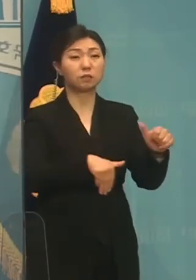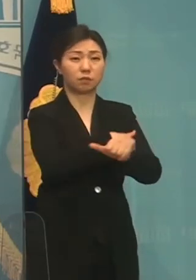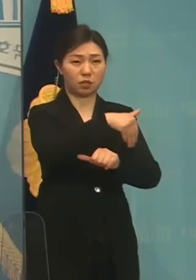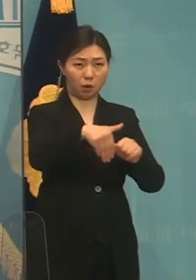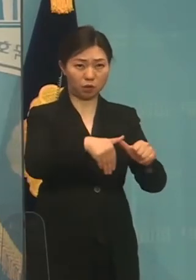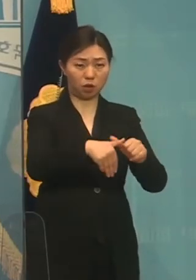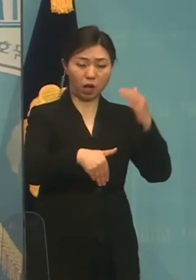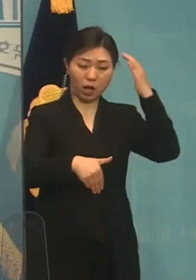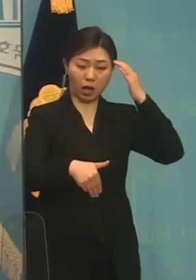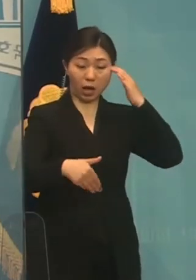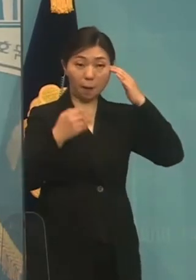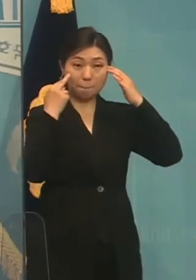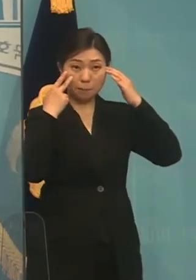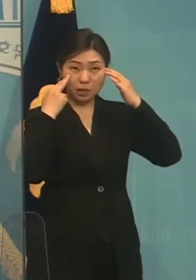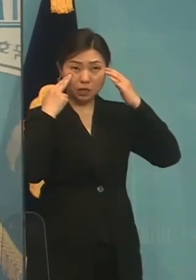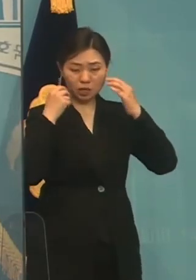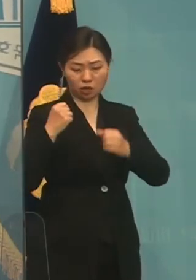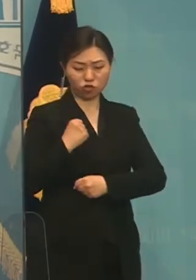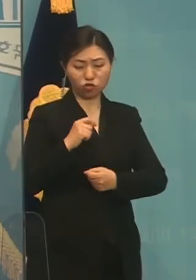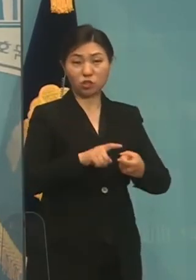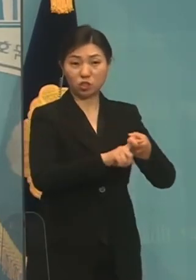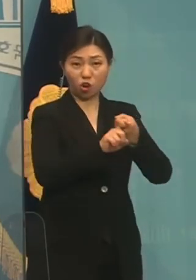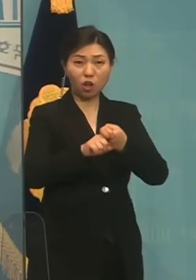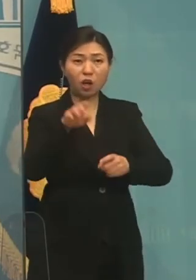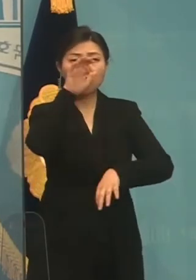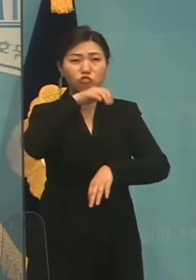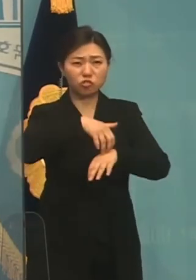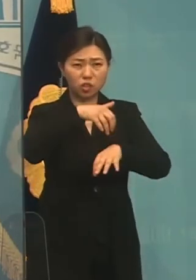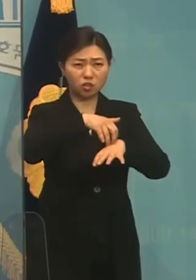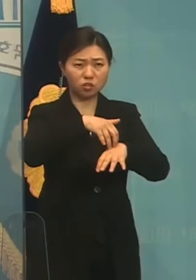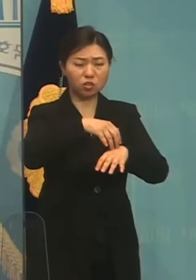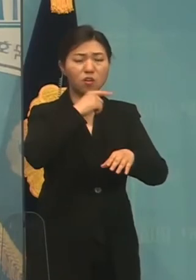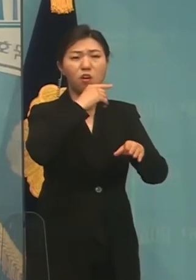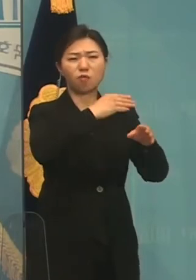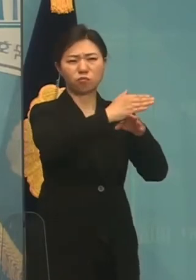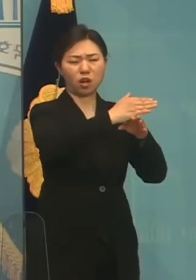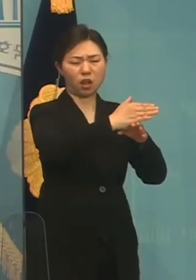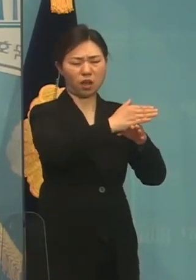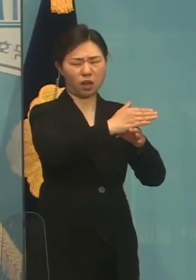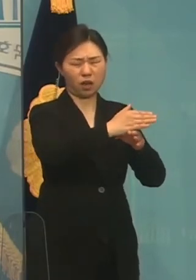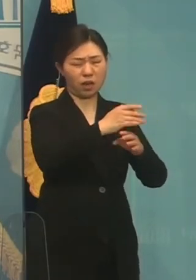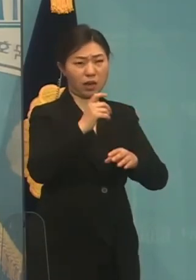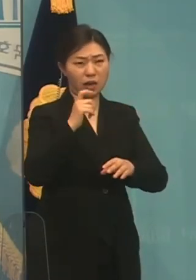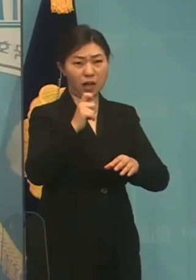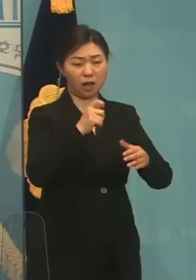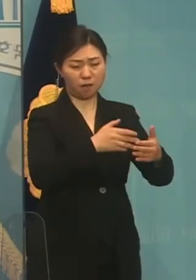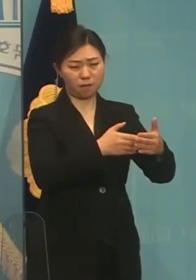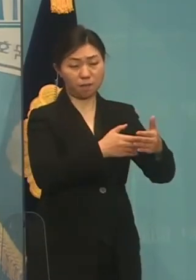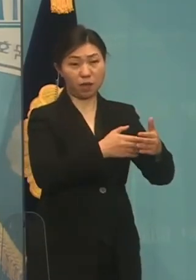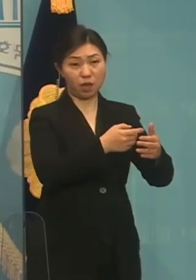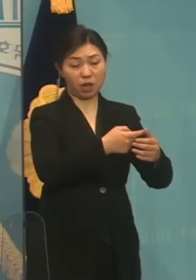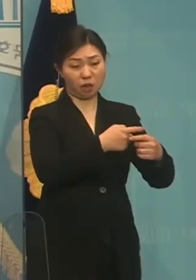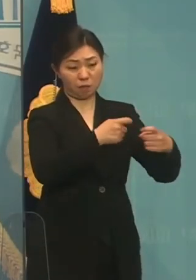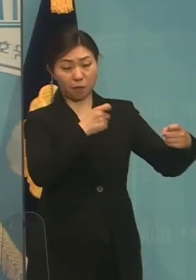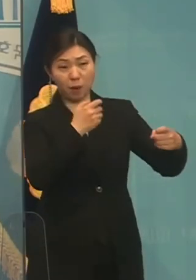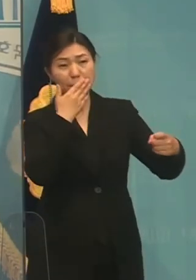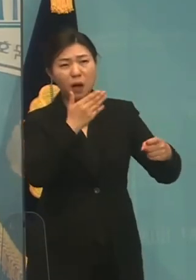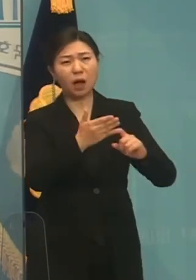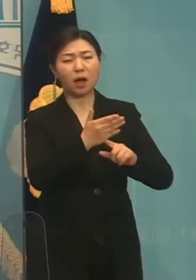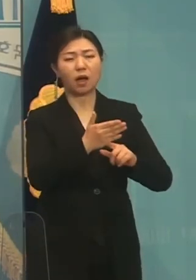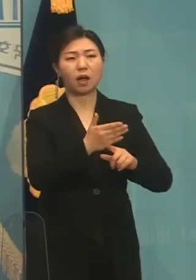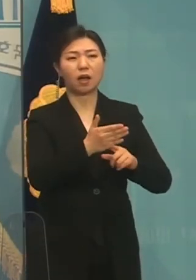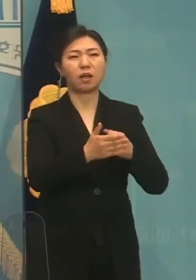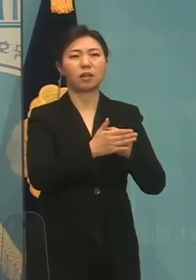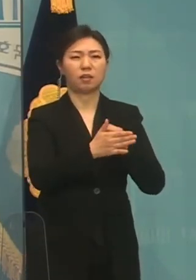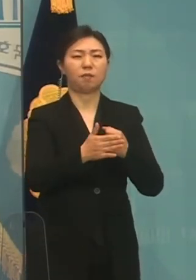시점에서 한미연합군사훈련은 북측의 강경 대응을 유발하고 극단적인 외교안보적 대립을